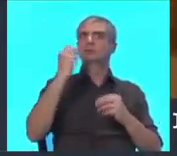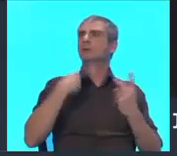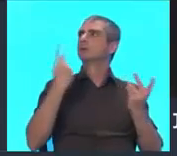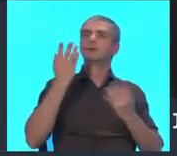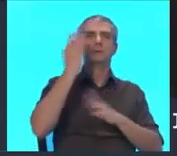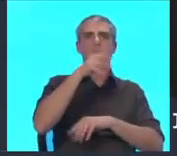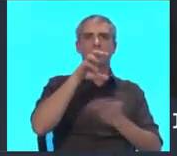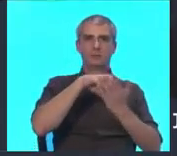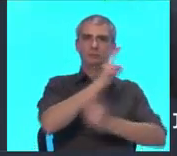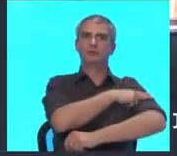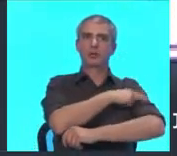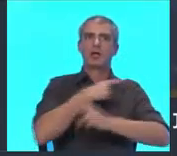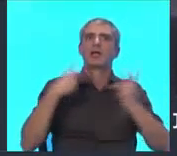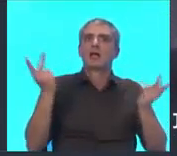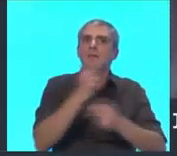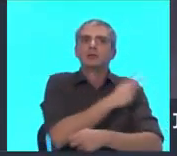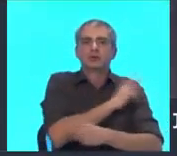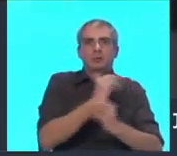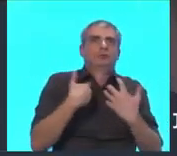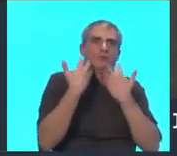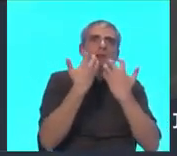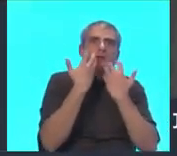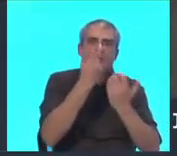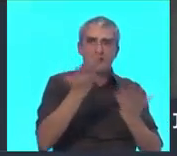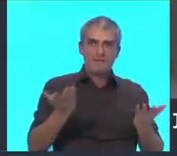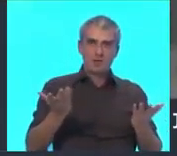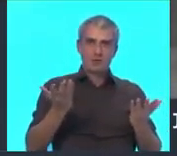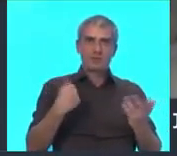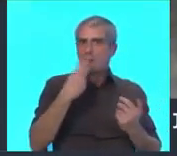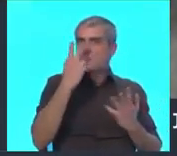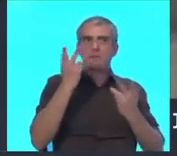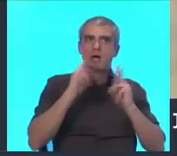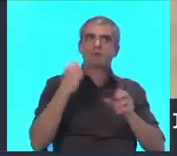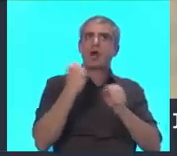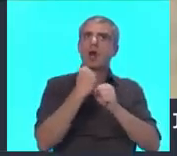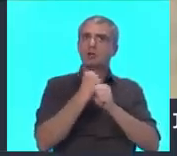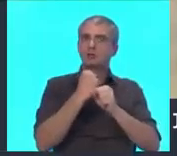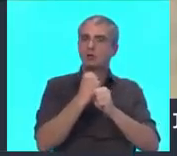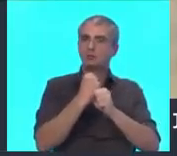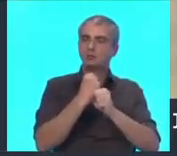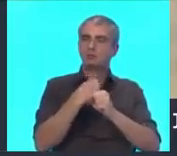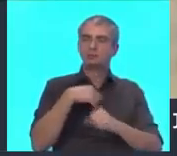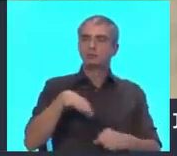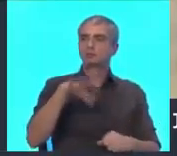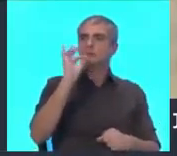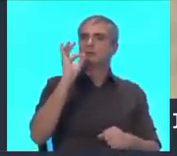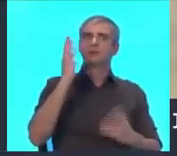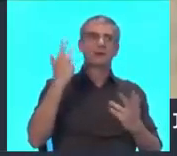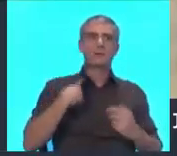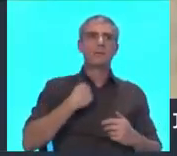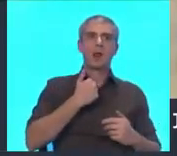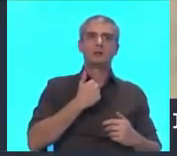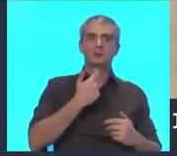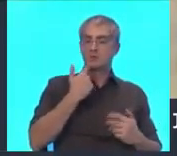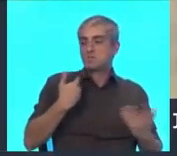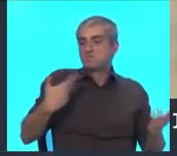הרוסי, חיפשתי שוטר כדי לשתף אותם ולראות מה אפשר לעשות. מצאתי איזה בלש שאומר